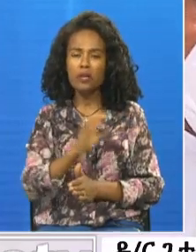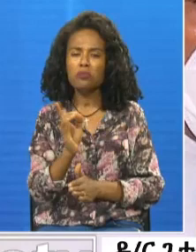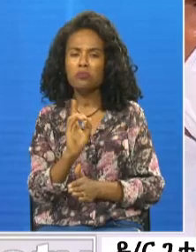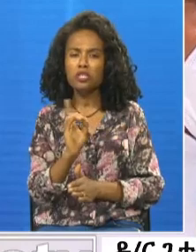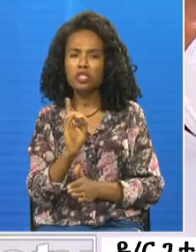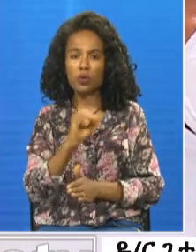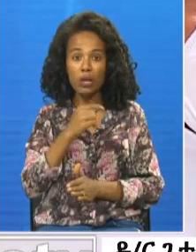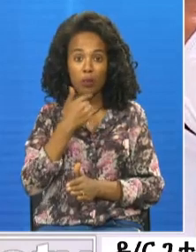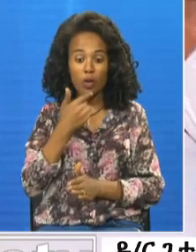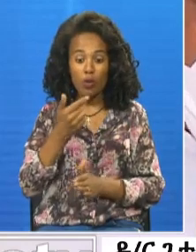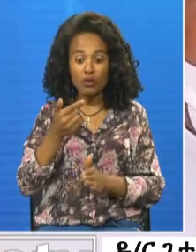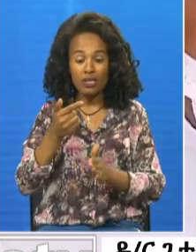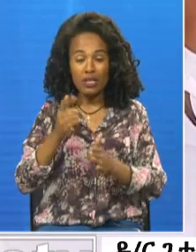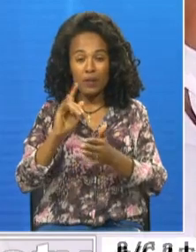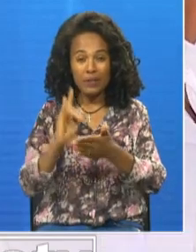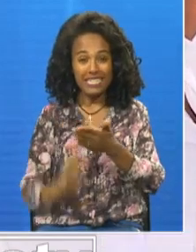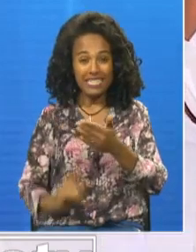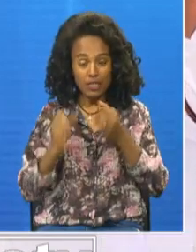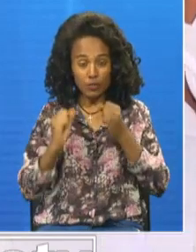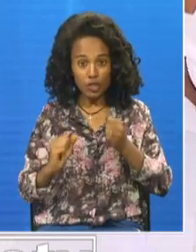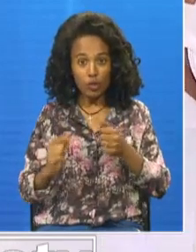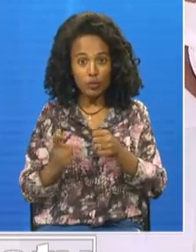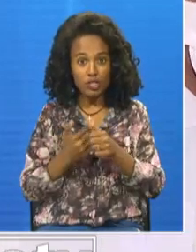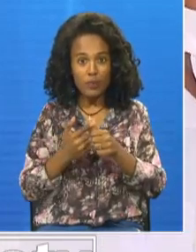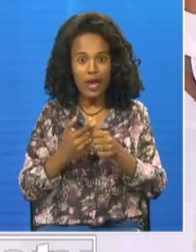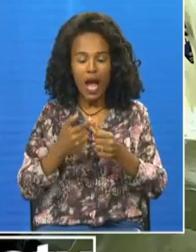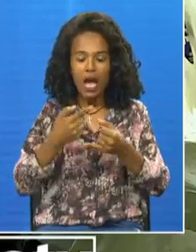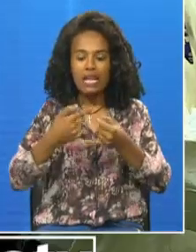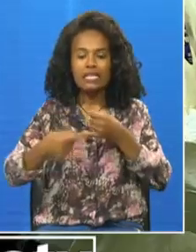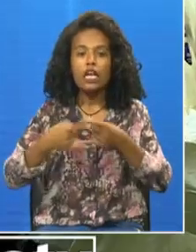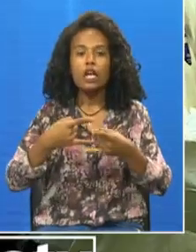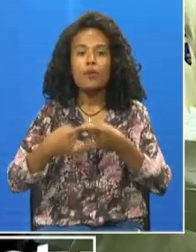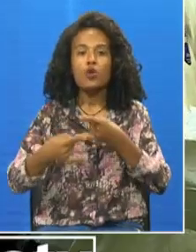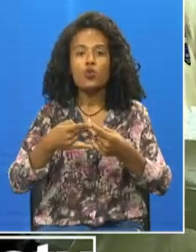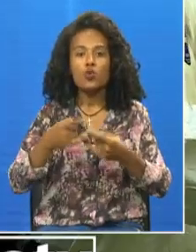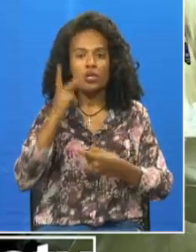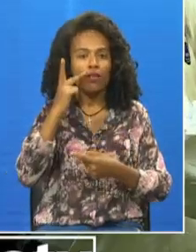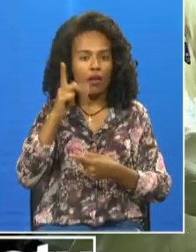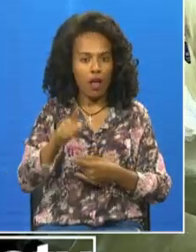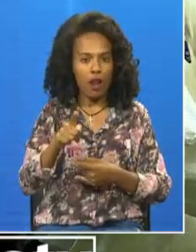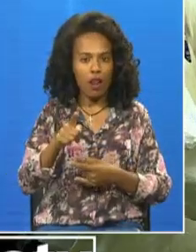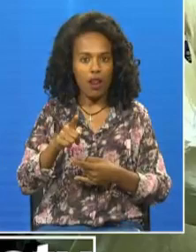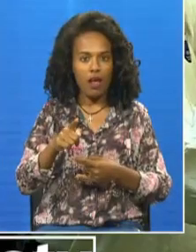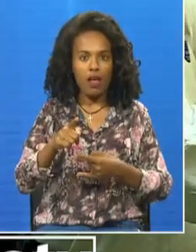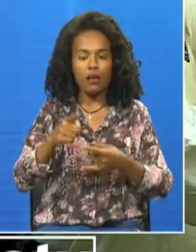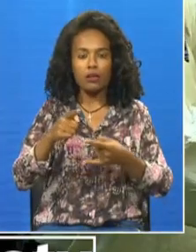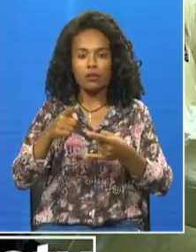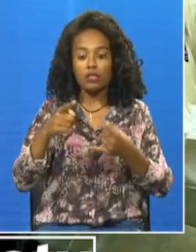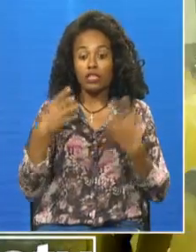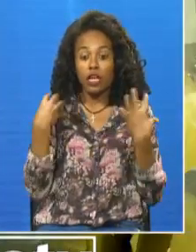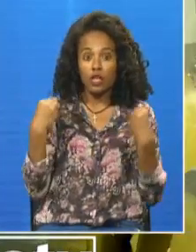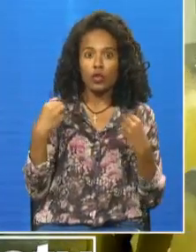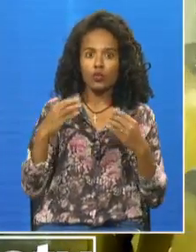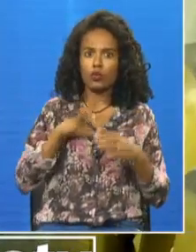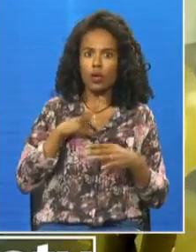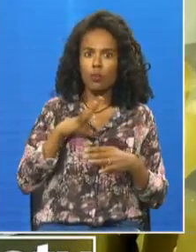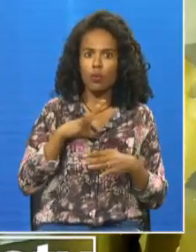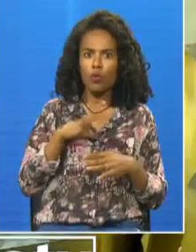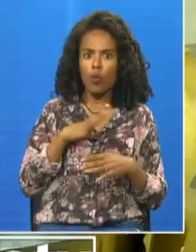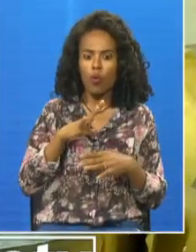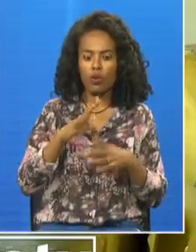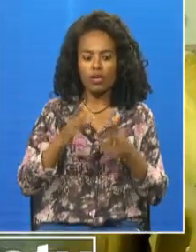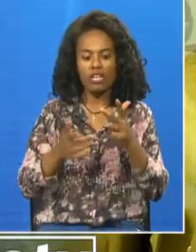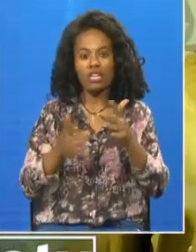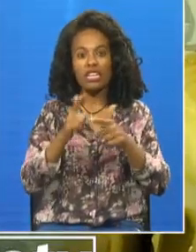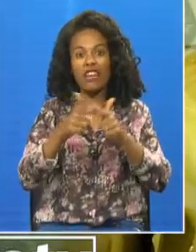ለመቆጣጠር በጥናትና ምርምር ዘርፉ ተልእኮ ከተሰጣቸው ተቋማት መካከል የሆነው የብሔራዊ እንስሳት ጤና ምርመራና ጥናት ማዕከል በቀን እስከ